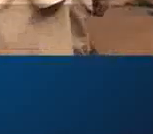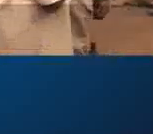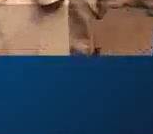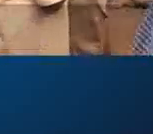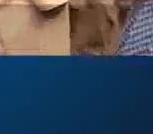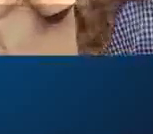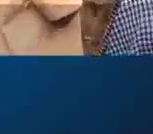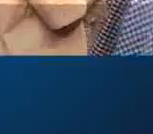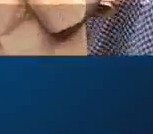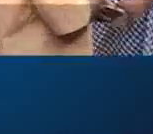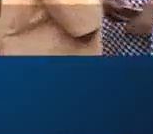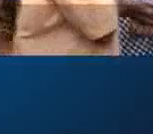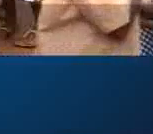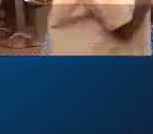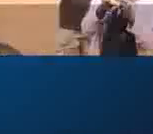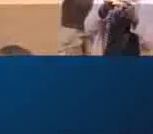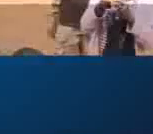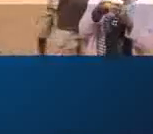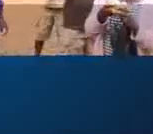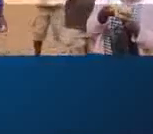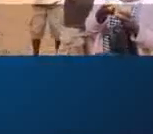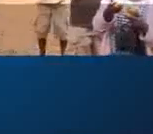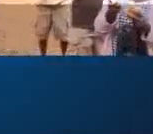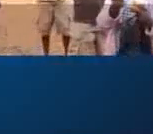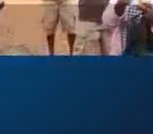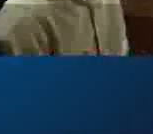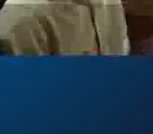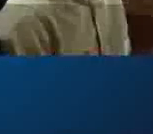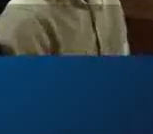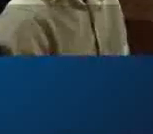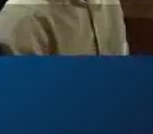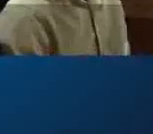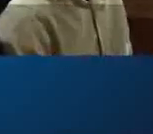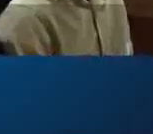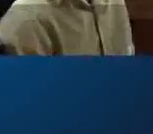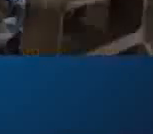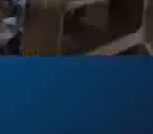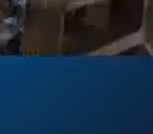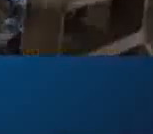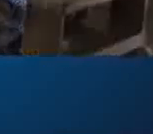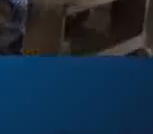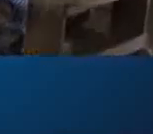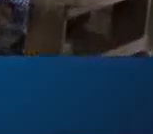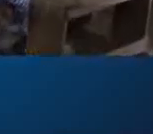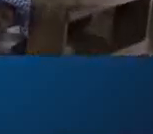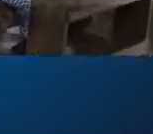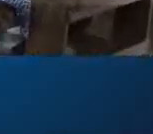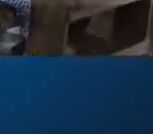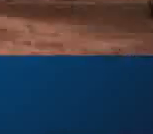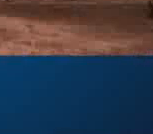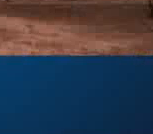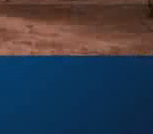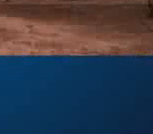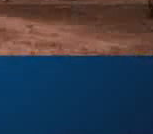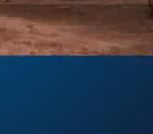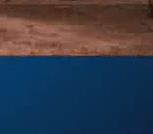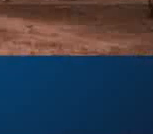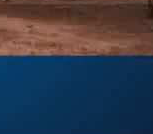Kounaïri, dans la région du Ouarzougou, ne dispose qu'un seul établissement scolaire. Les enfants sont entassés dans les salles de classe